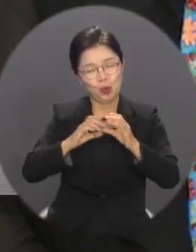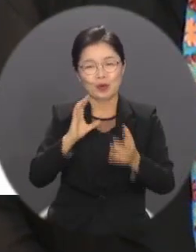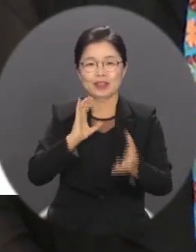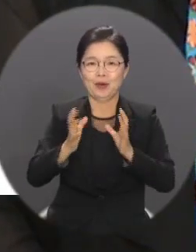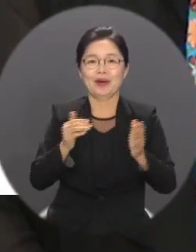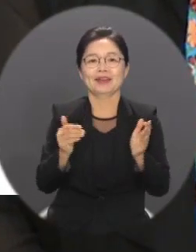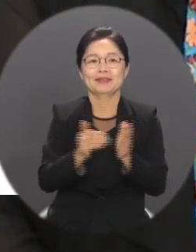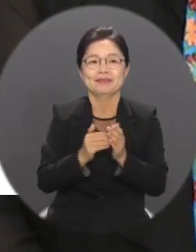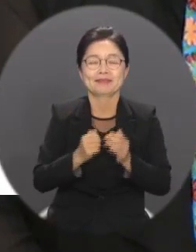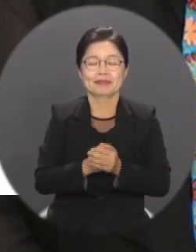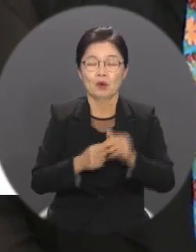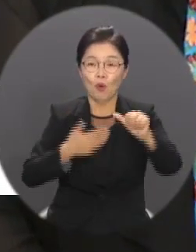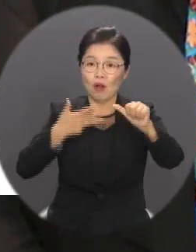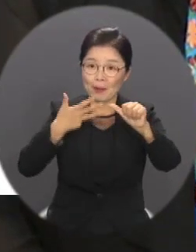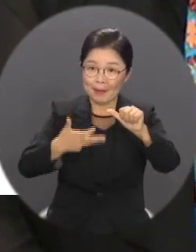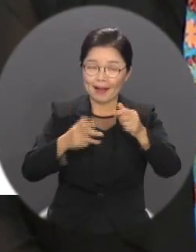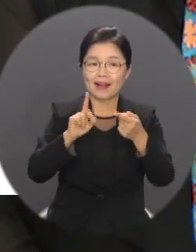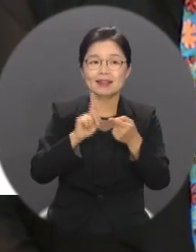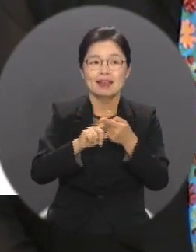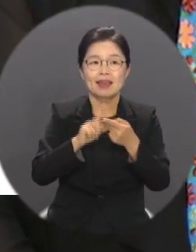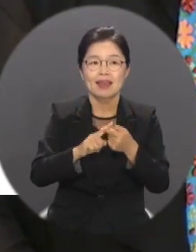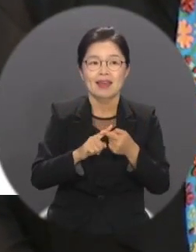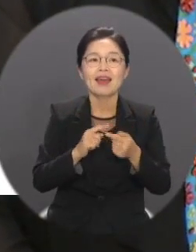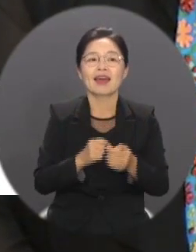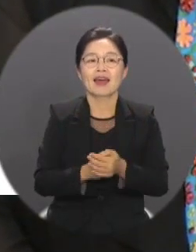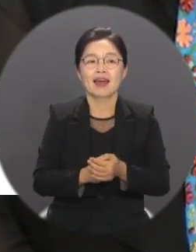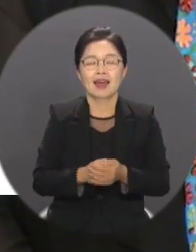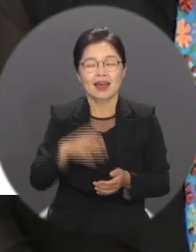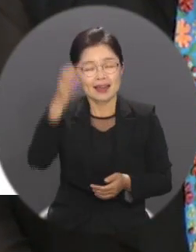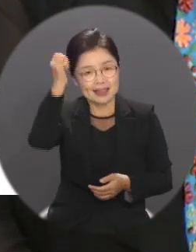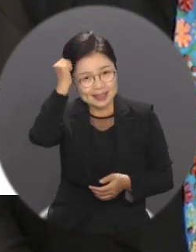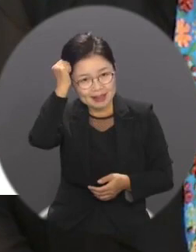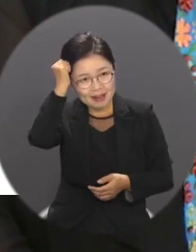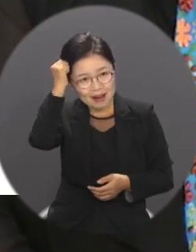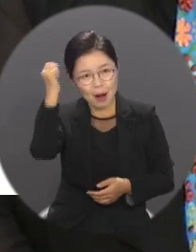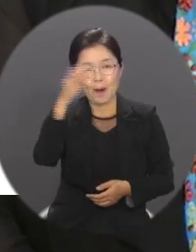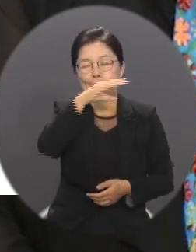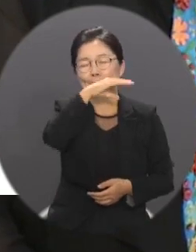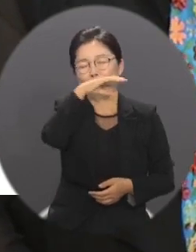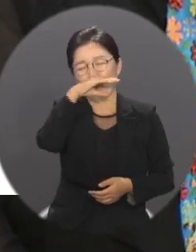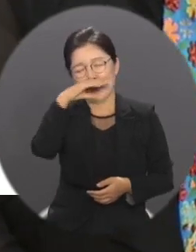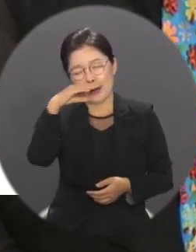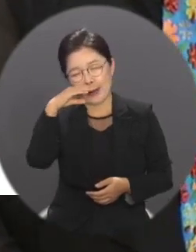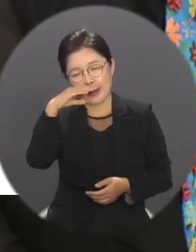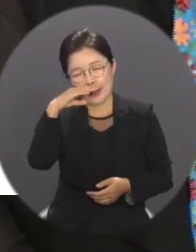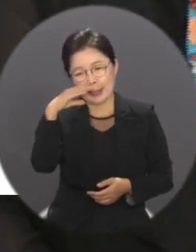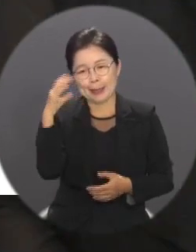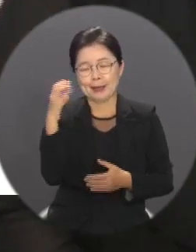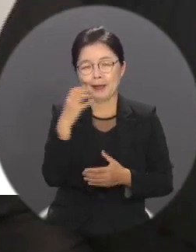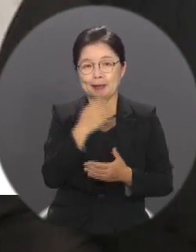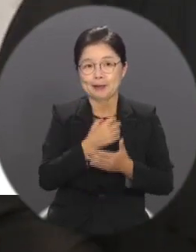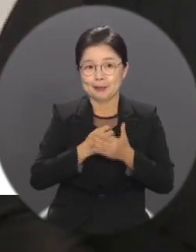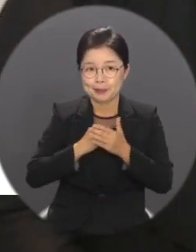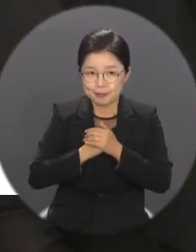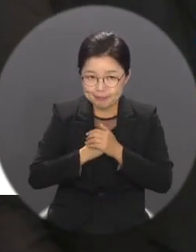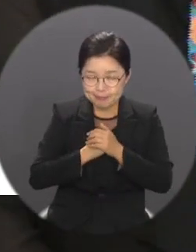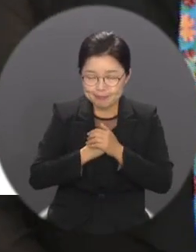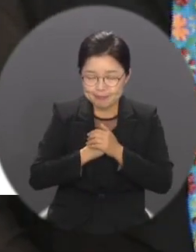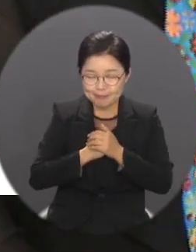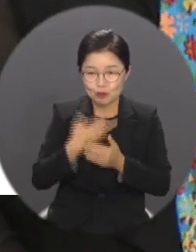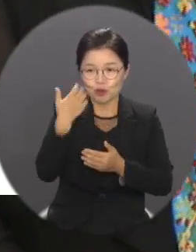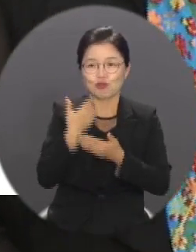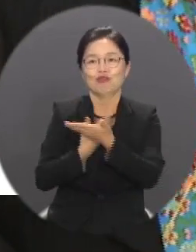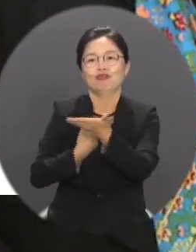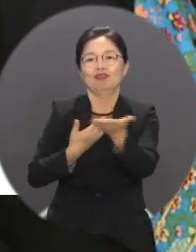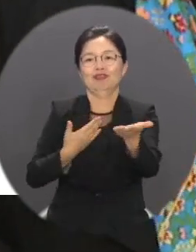8월 대한 그 기억을 해외 월 곳이 감지가 5 계신분들이